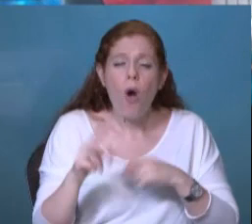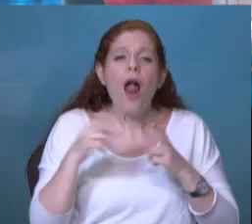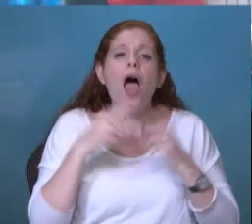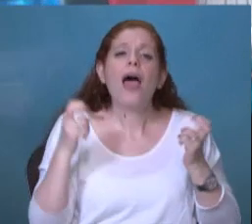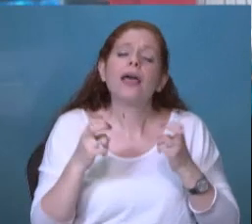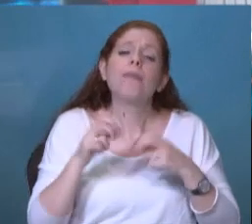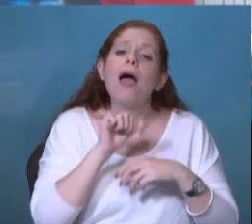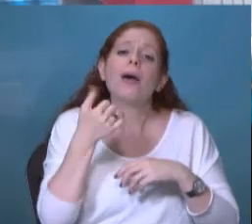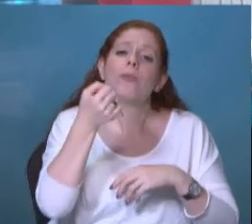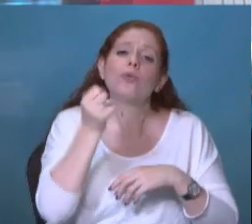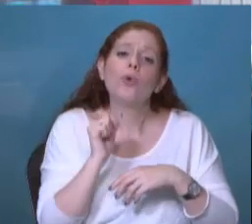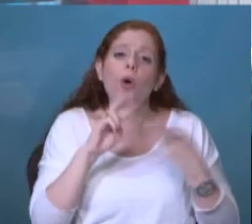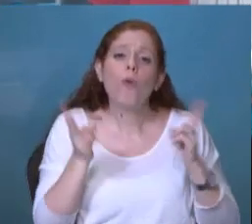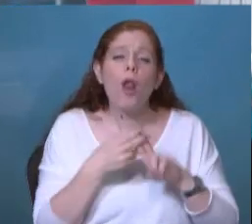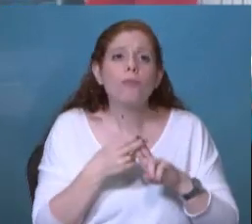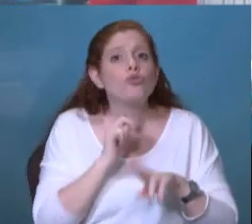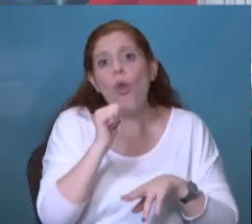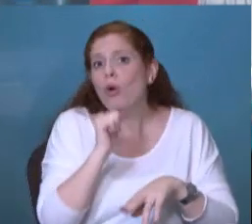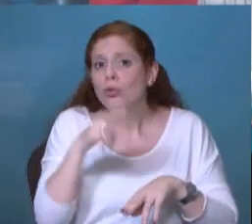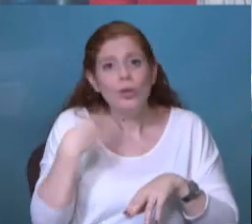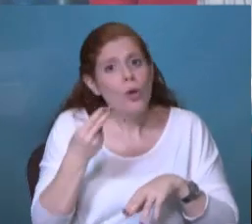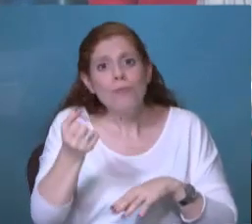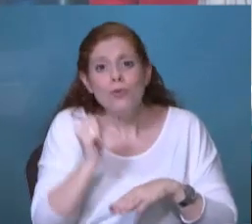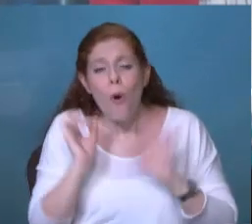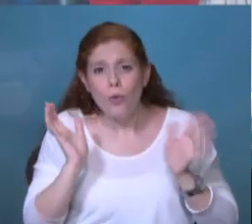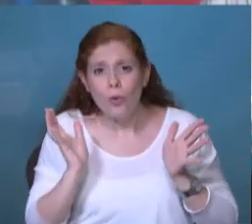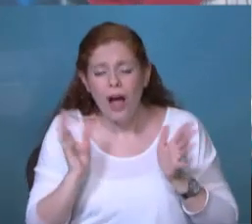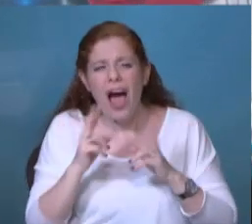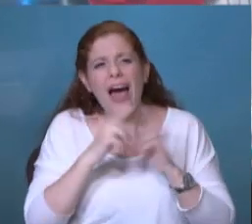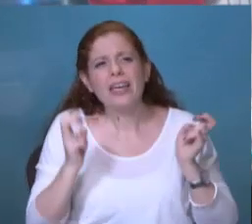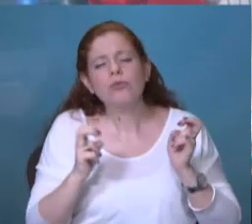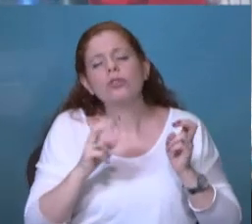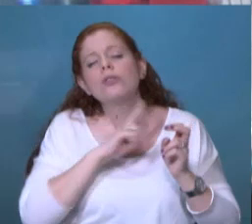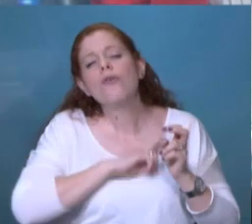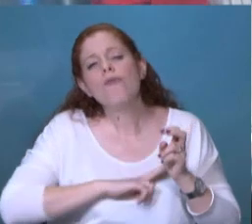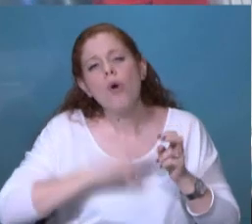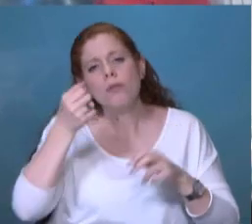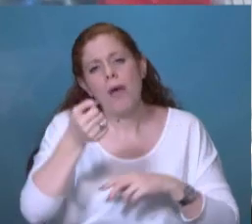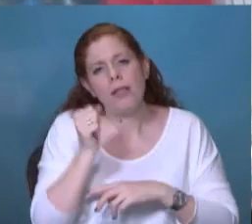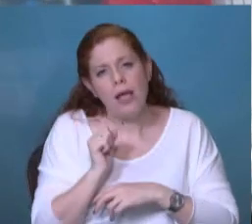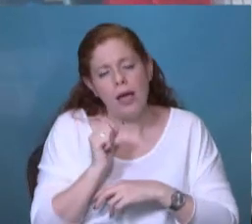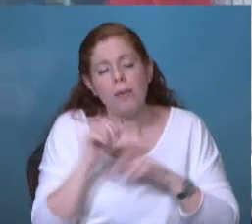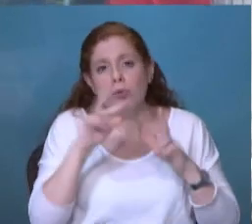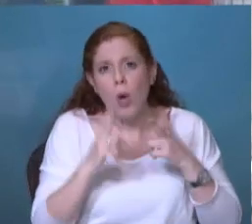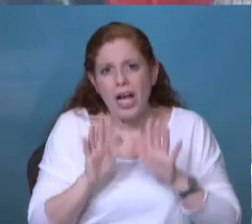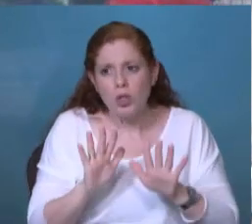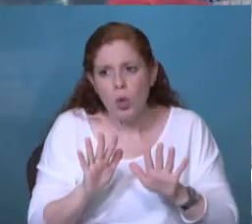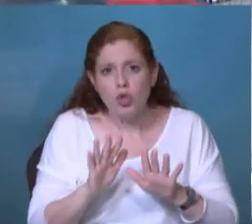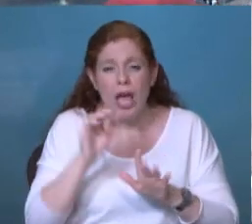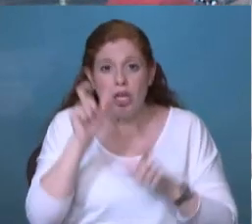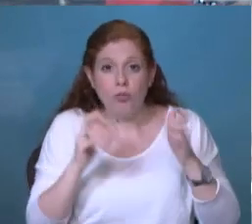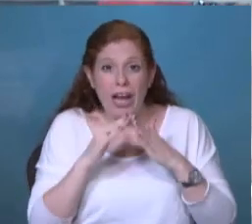המתוירות בעולם שרוצות להפסיק להיות כאלה, ערים הסובלות מנזקי התיירים במידה כזו שגורמת לתושבים המקומיים